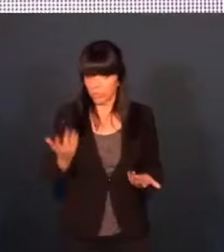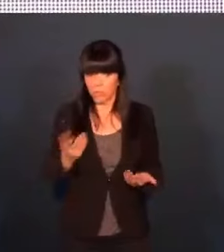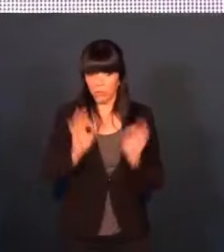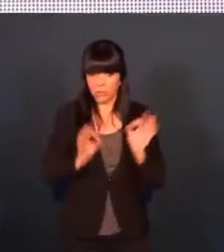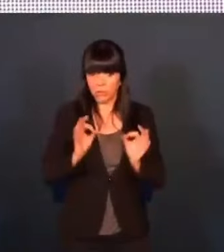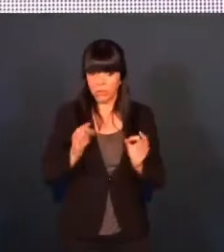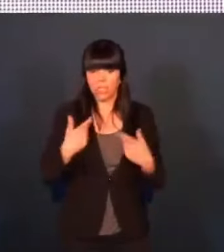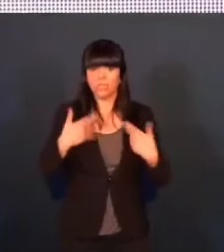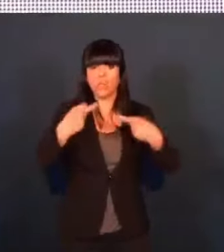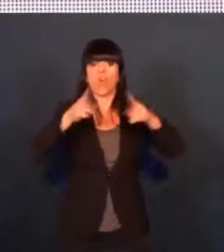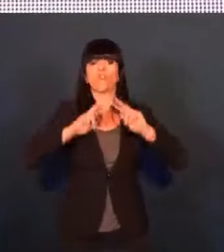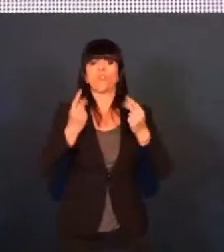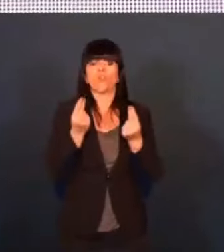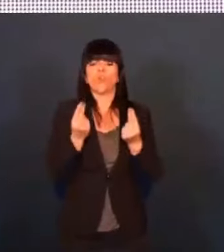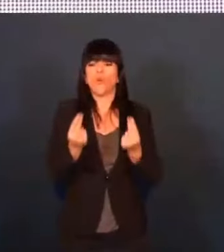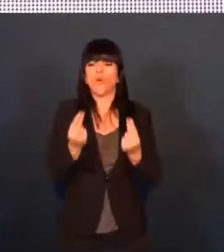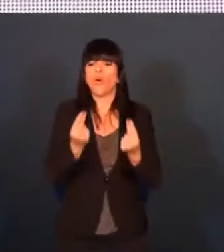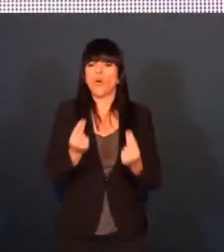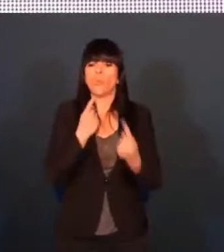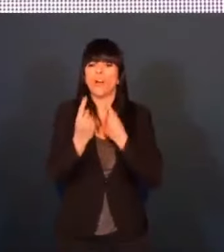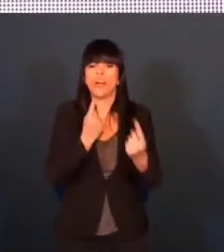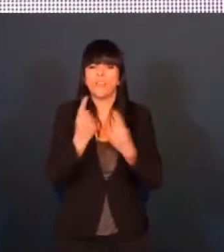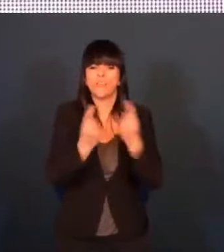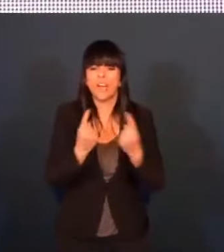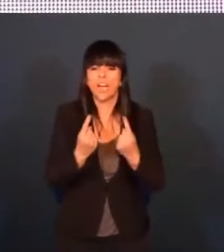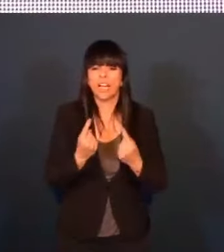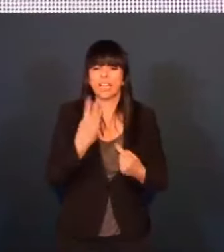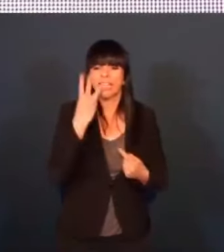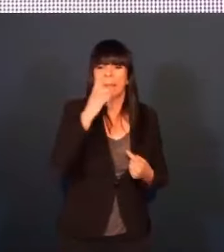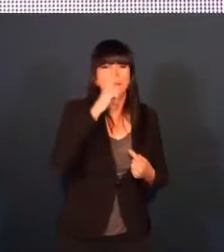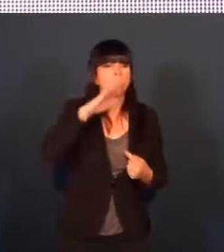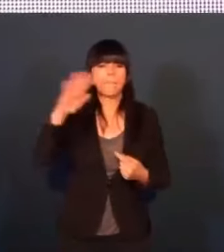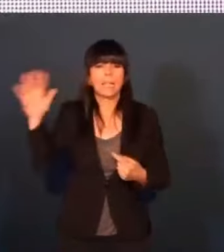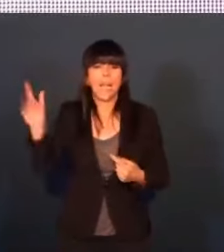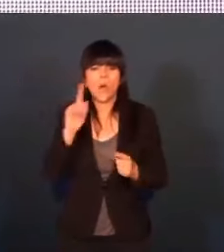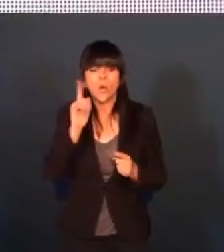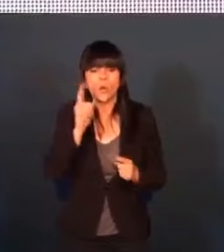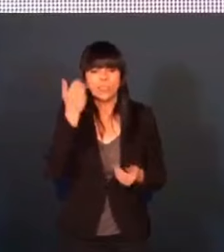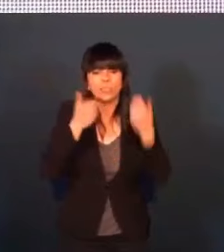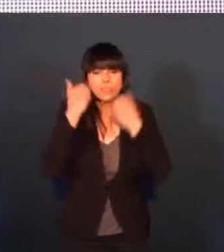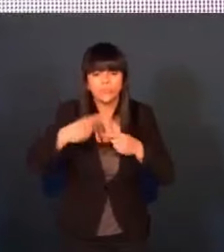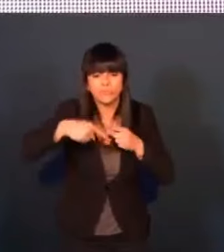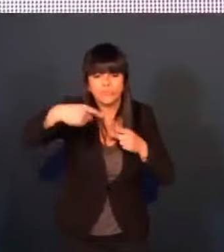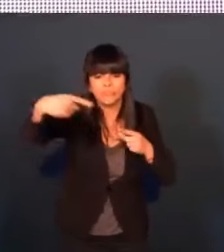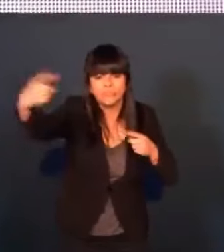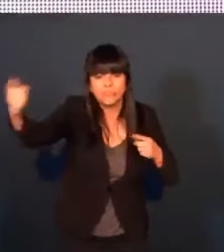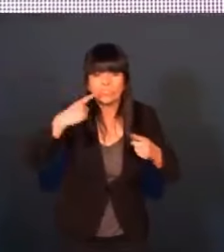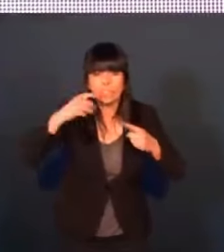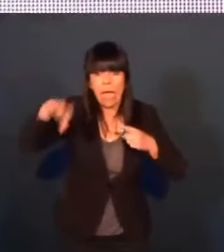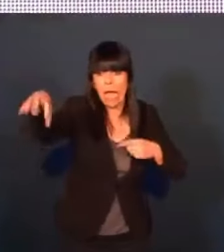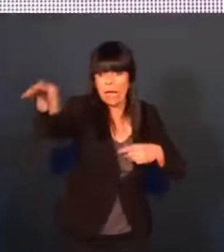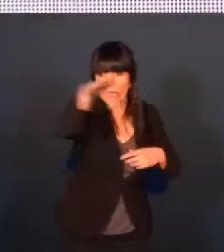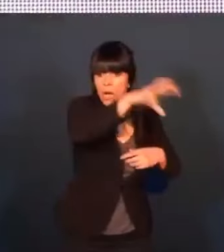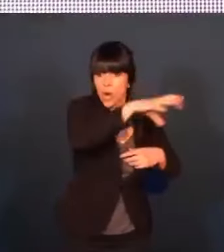Договорихме в едни много трудни условия 2,3 милиарда лева, които ще се използват за развитие на регионите и грижа за хората в